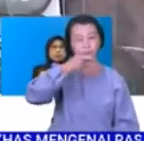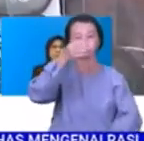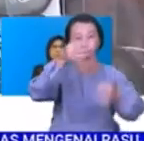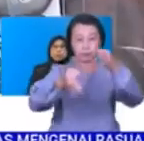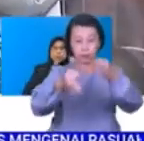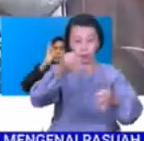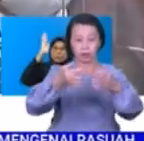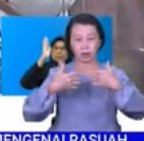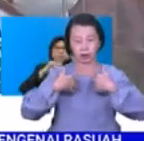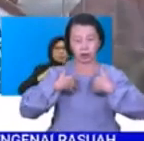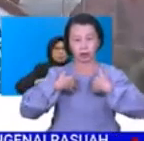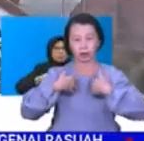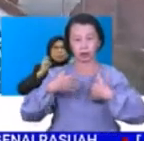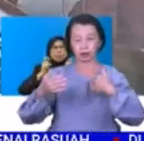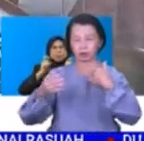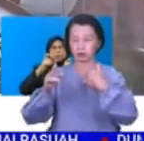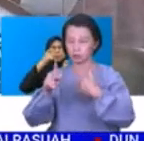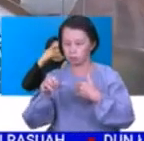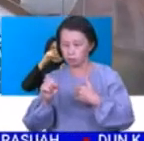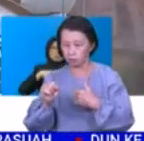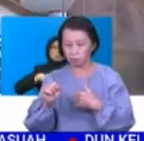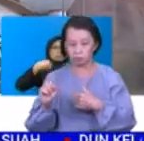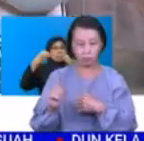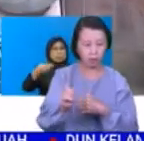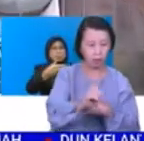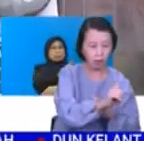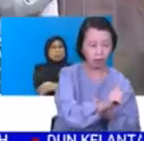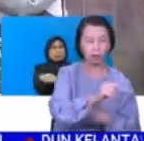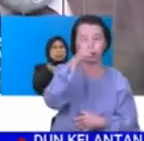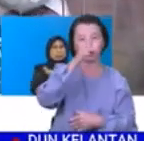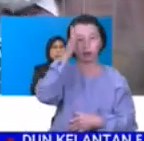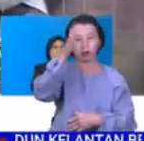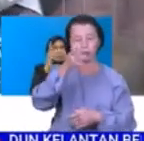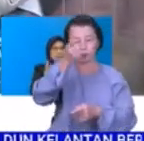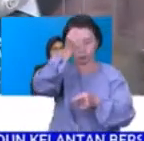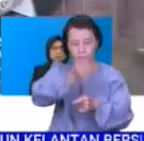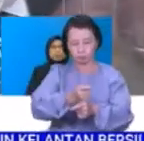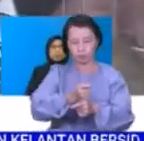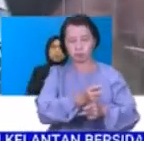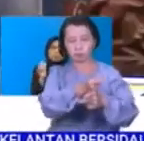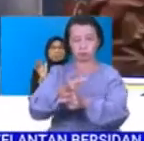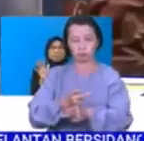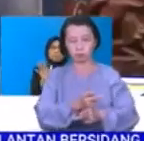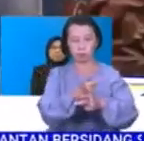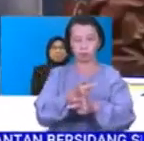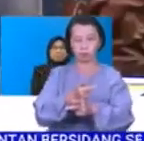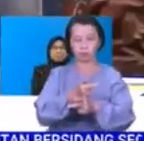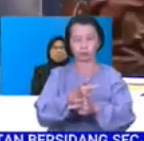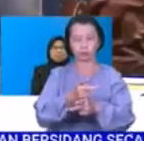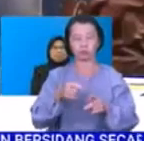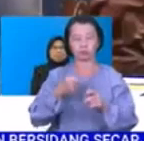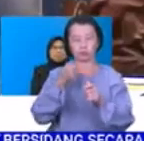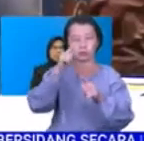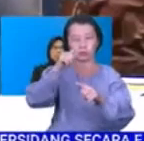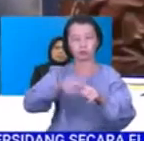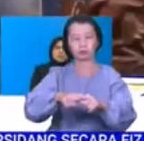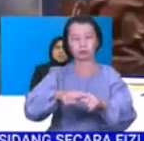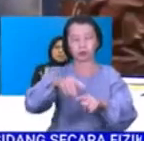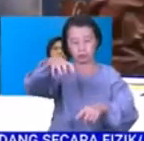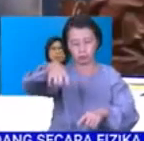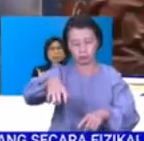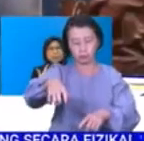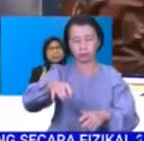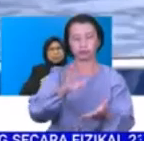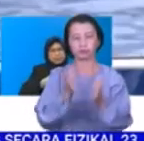sekiranya terdapat peningkatan kece dimana-mana great kerajaan akan mengetatkan kawalan pergerakan berdasarkan locality